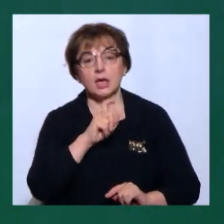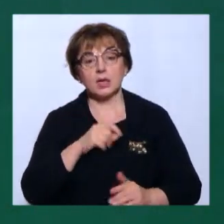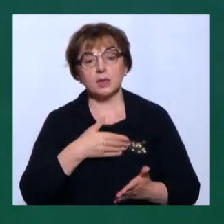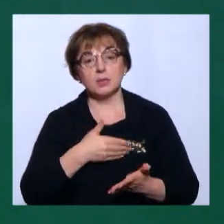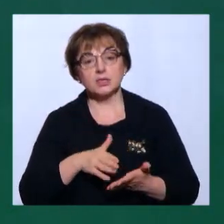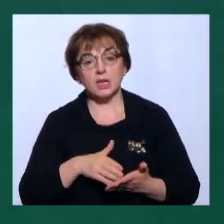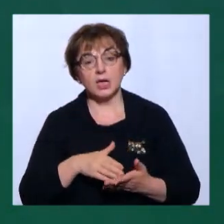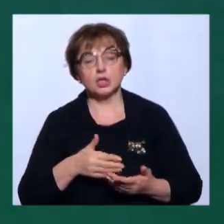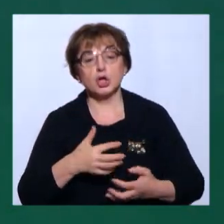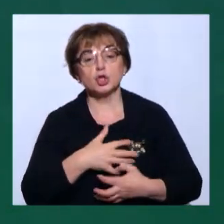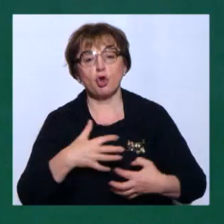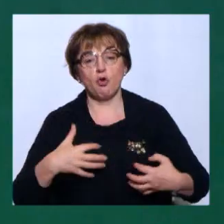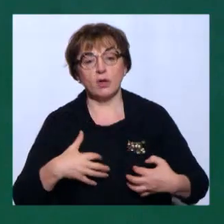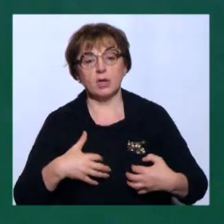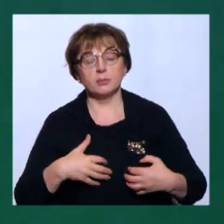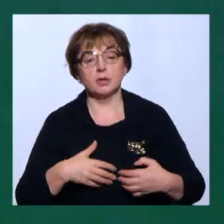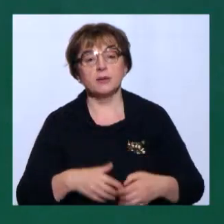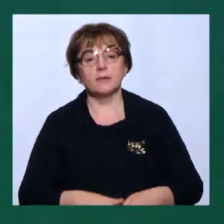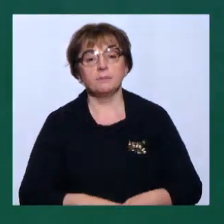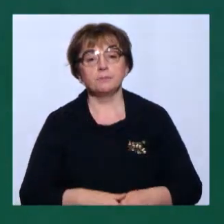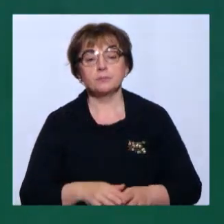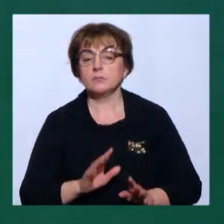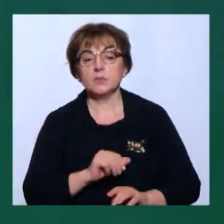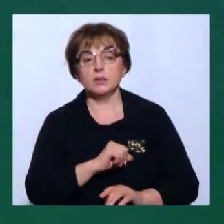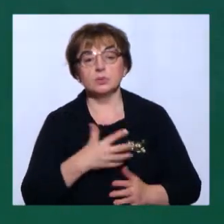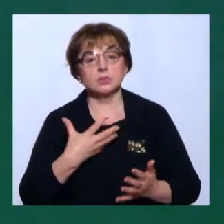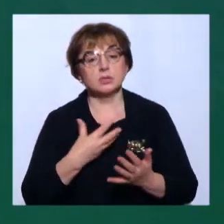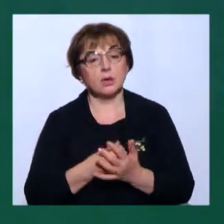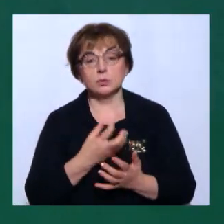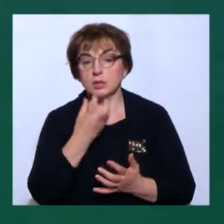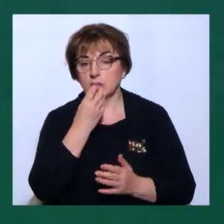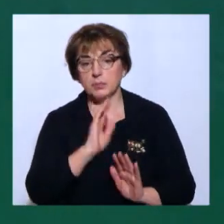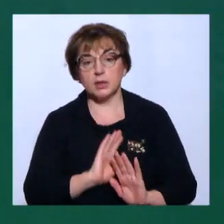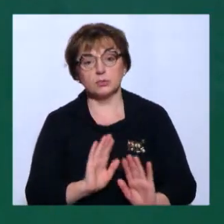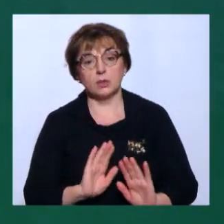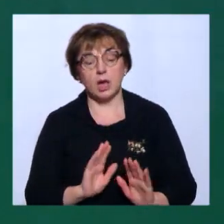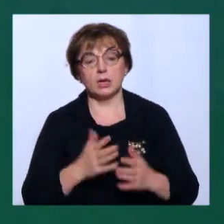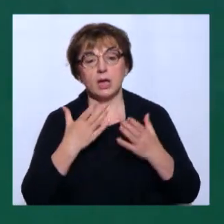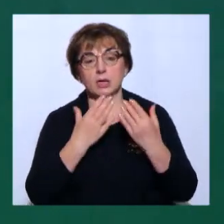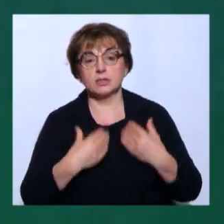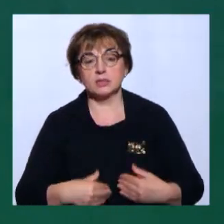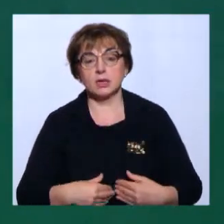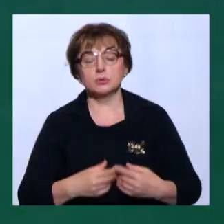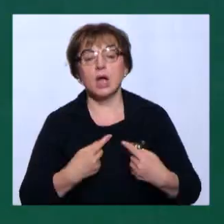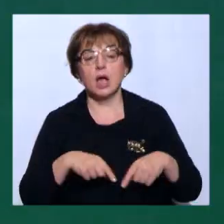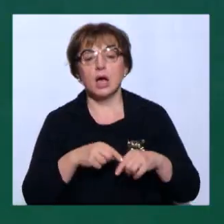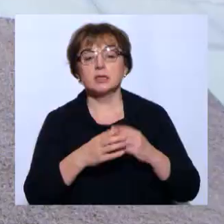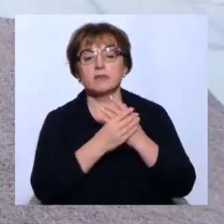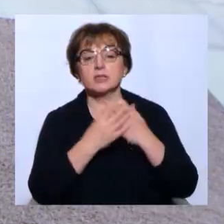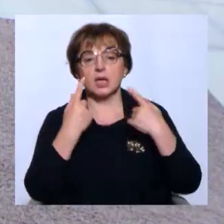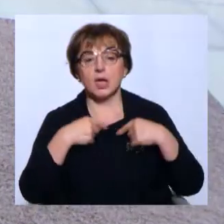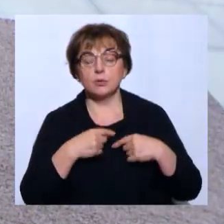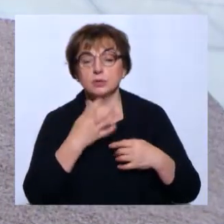ცხოველები. უხერხემლო ცხოველებს არ აქვთ საკუთარი ტემპერატურა სხეულის, ასევე სხეულის საკუთარი